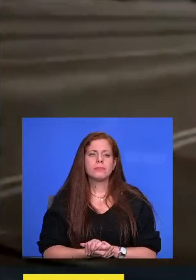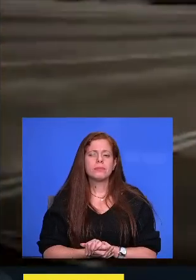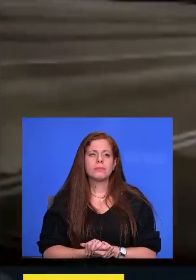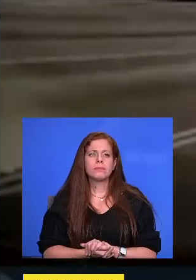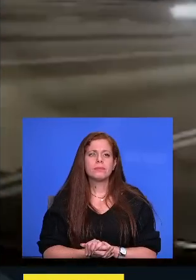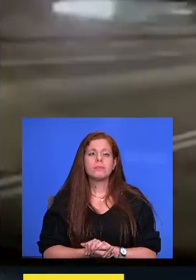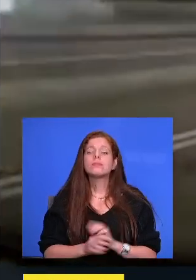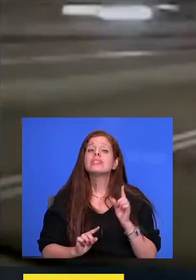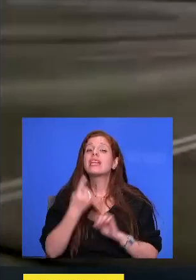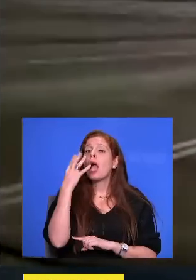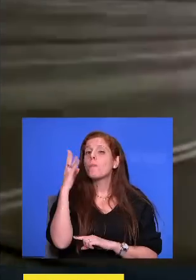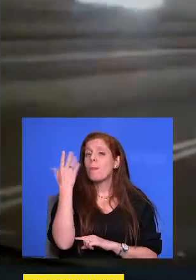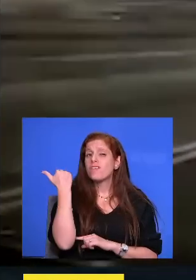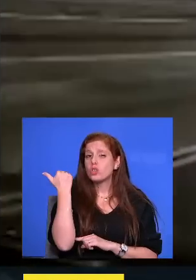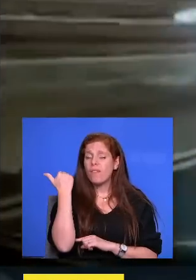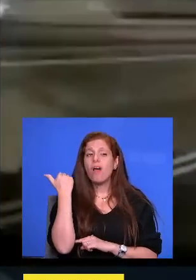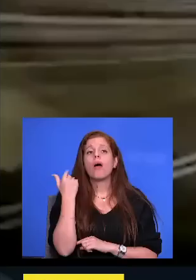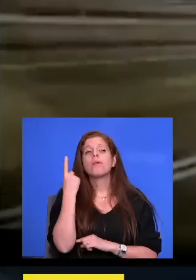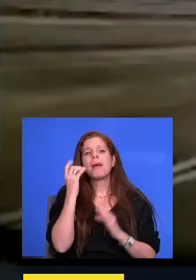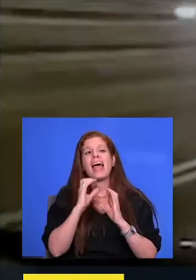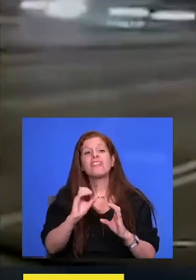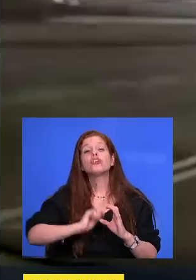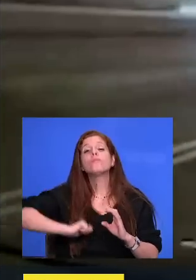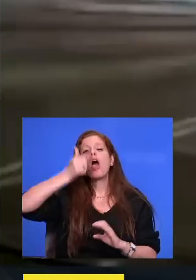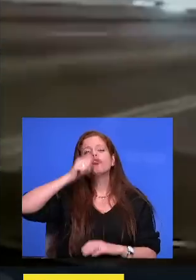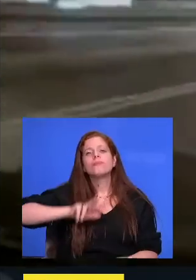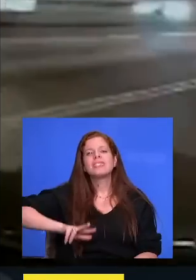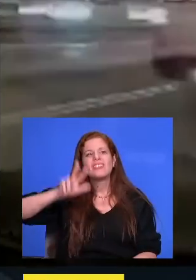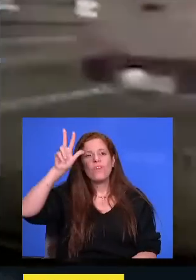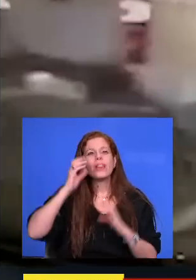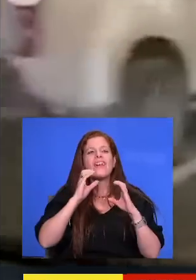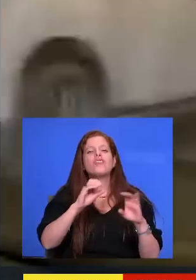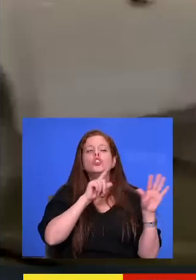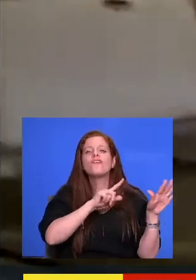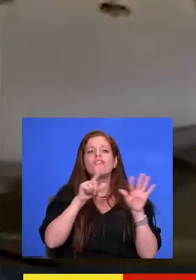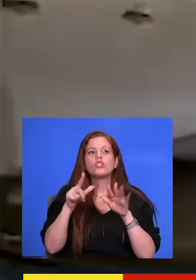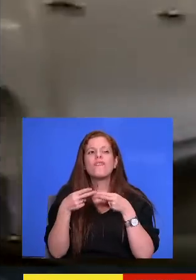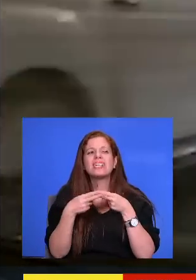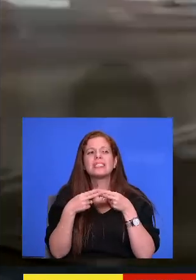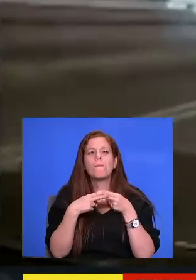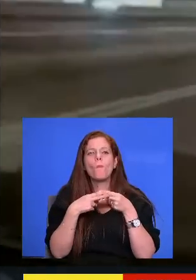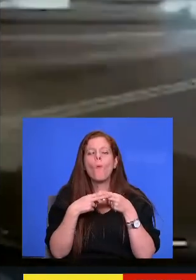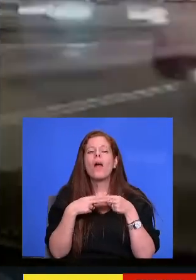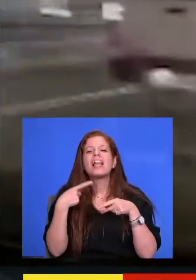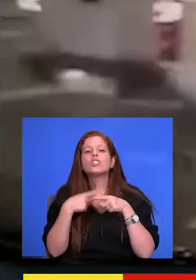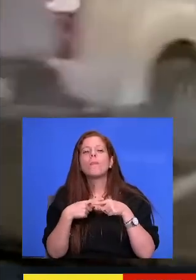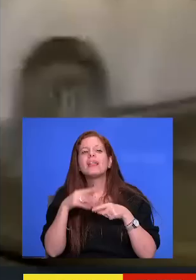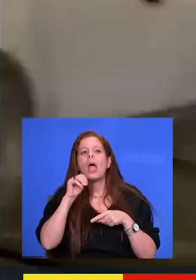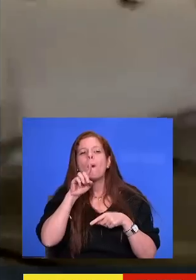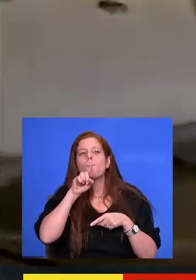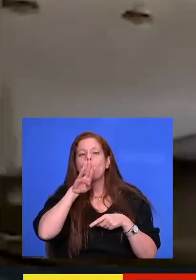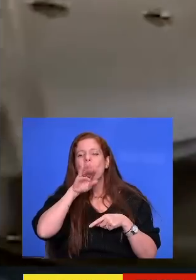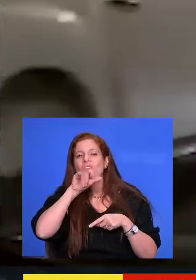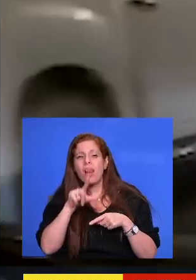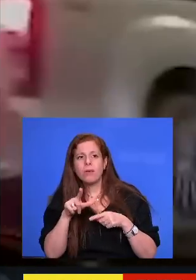זה קרה ביום רביעי שעבר באחד הכבישים הראשיים בצפון, כביש 77, סמוך לצומת המוביל. טנדר גורם לתושב